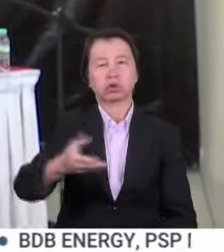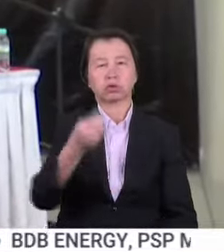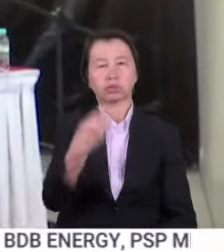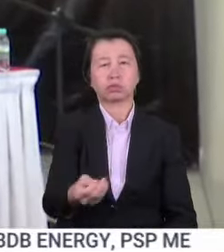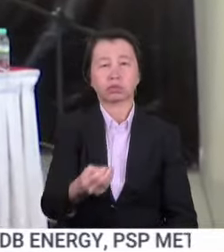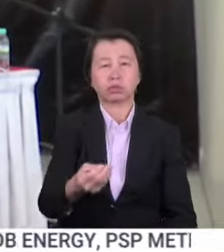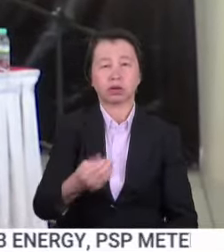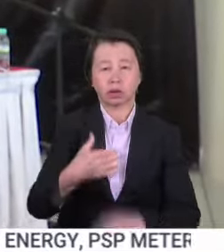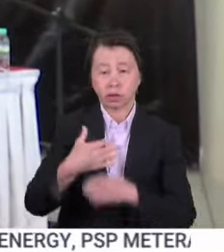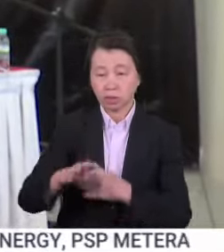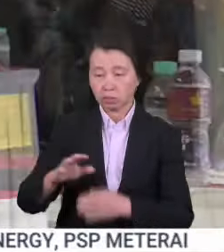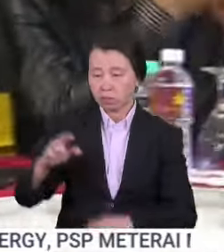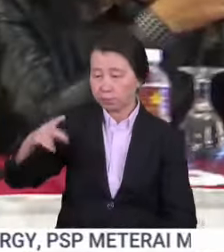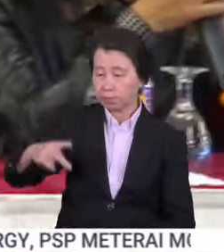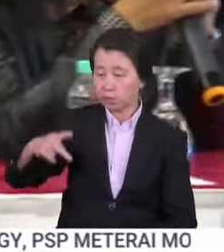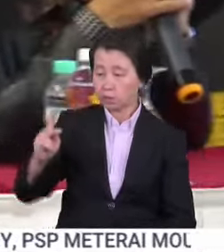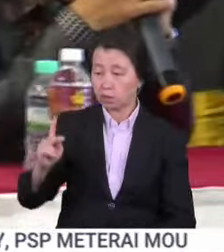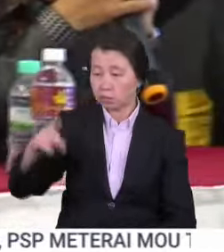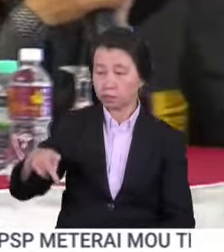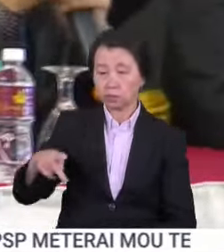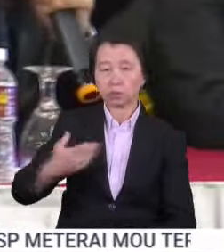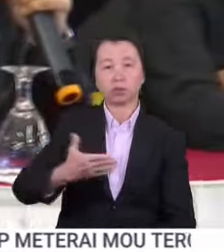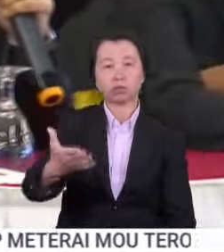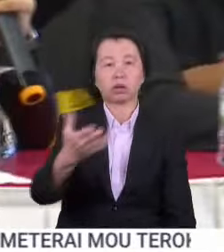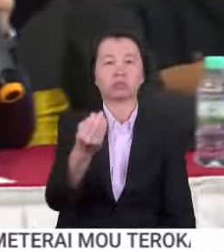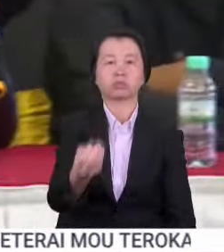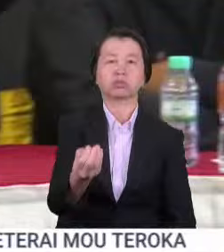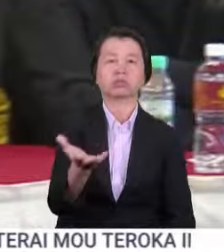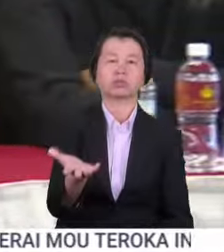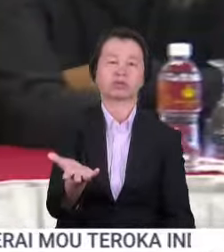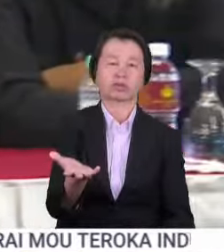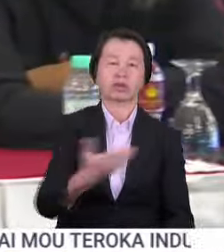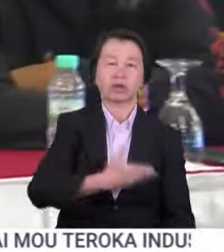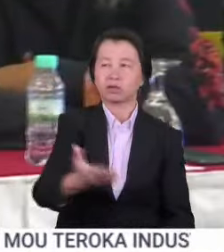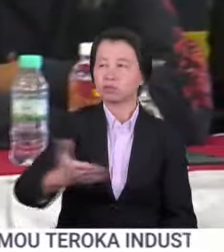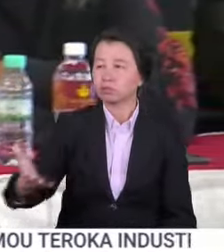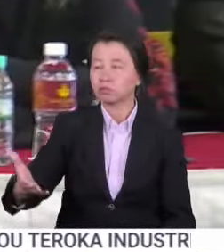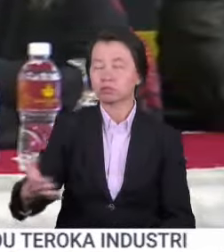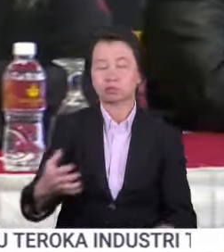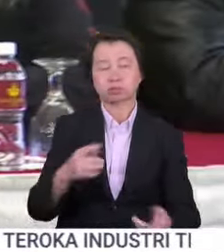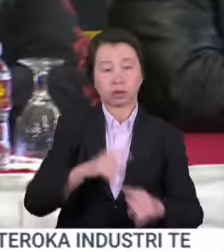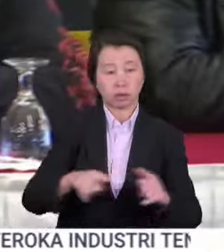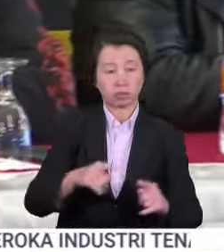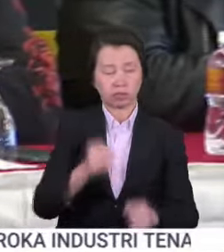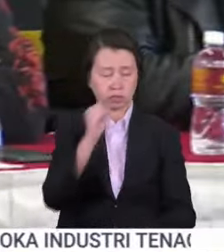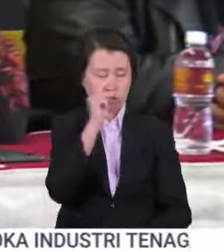undangan. Jadi dari segi prestasi, saya rasa tak ada masalah.